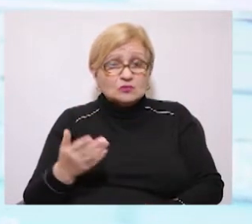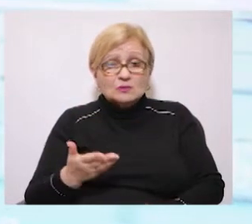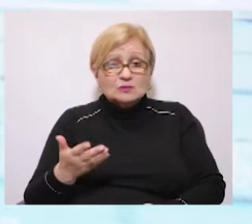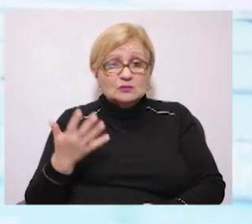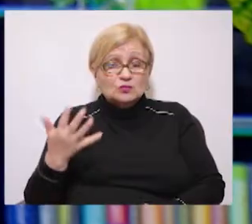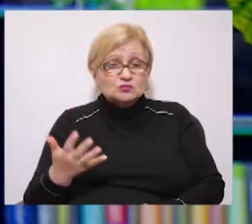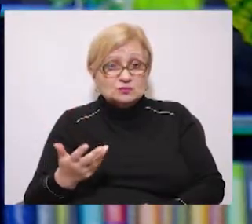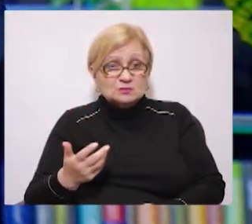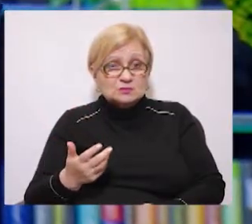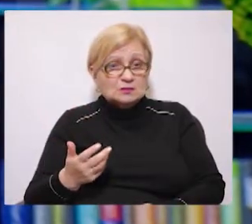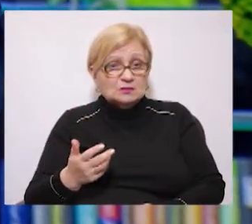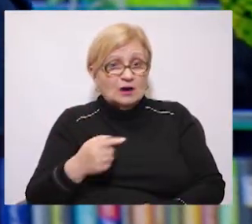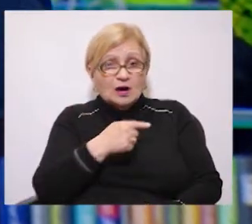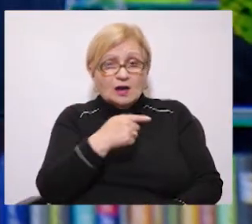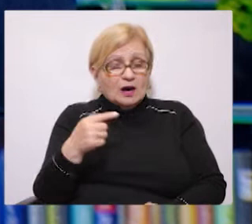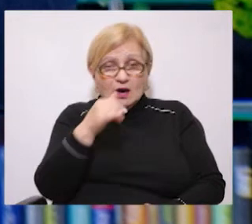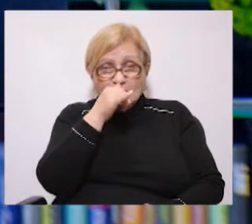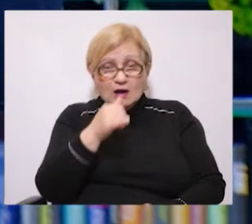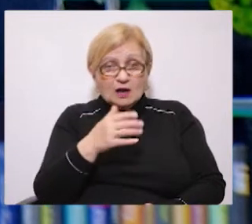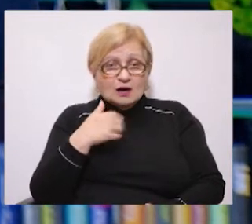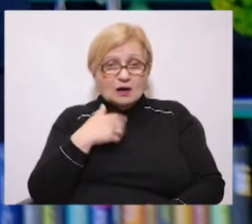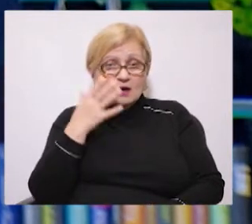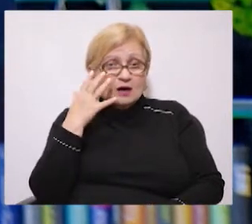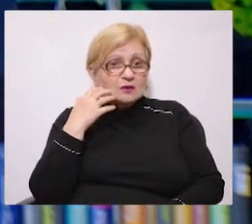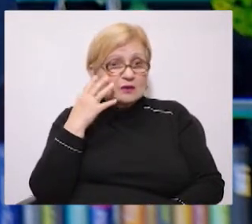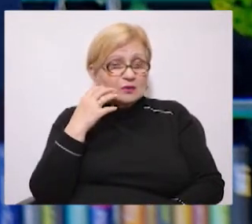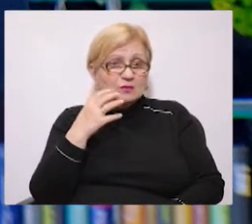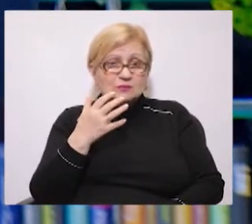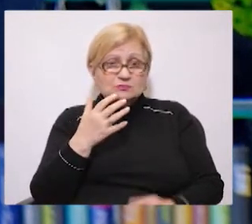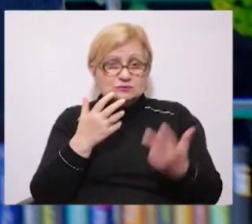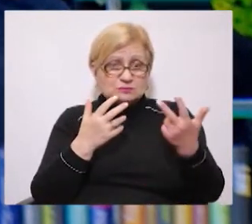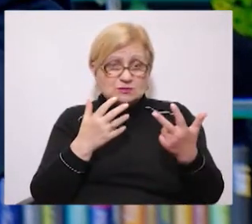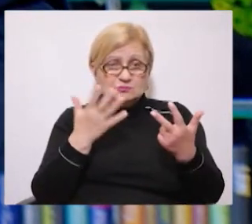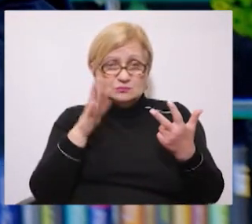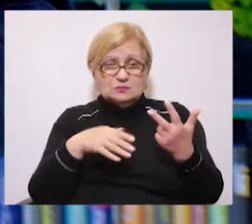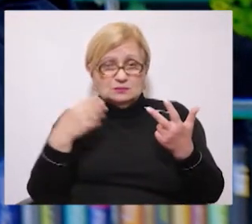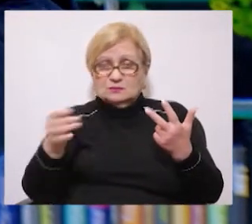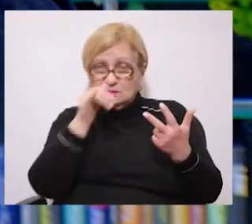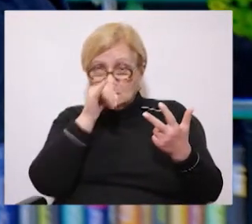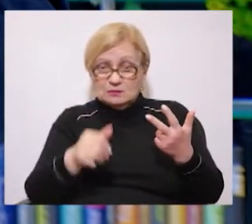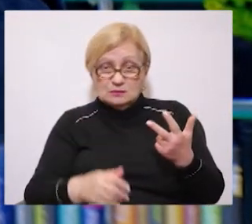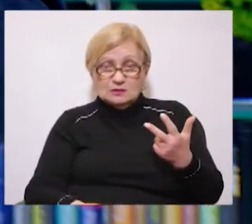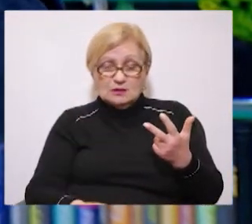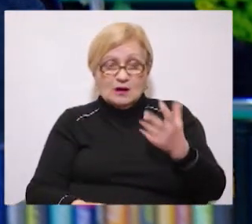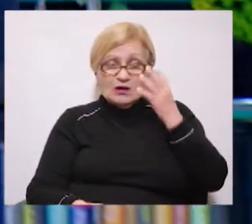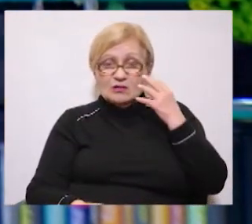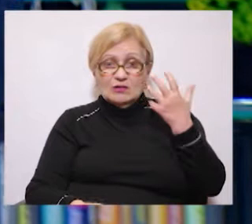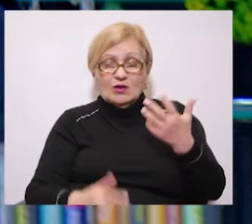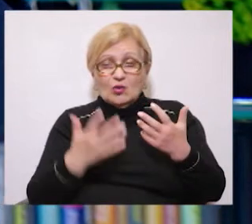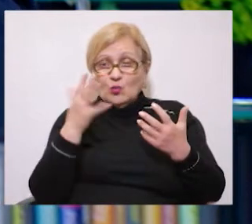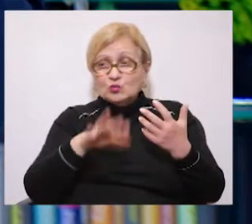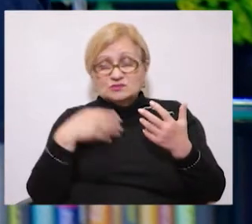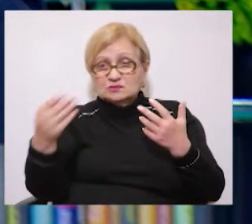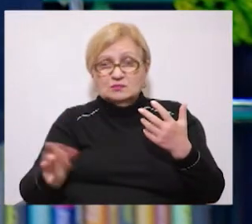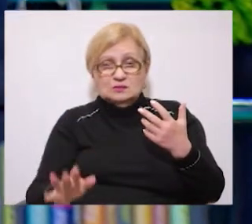გამოვაკლო 5. სამს 5 არ აკლდება, 3 ვაშლი თუ აქ 5 ვერ გავცემ. კი, ეს ესეა. 3 ვაშლი თუ გაქვს 5 ვერ